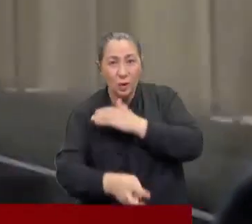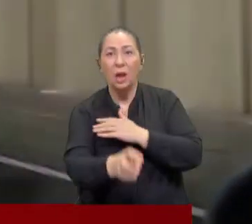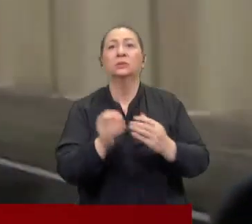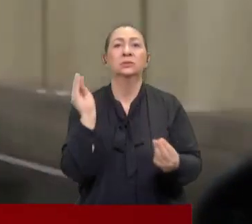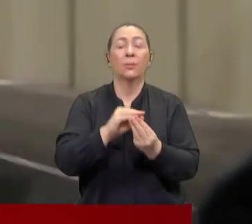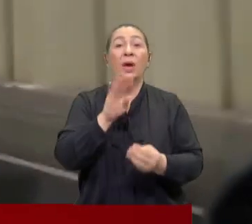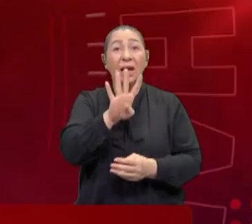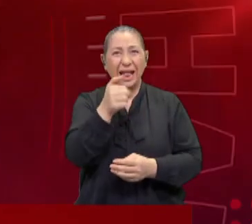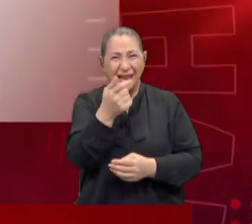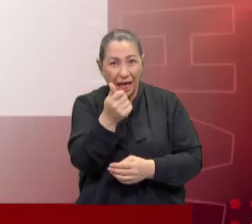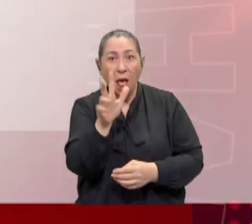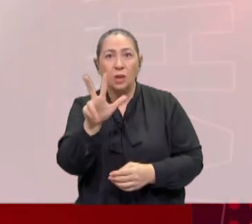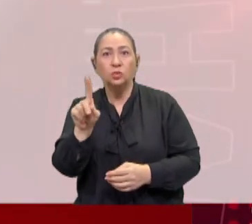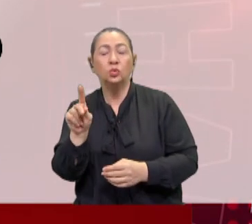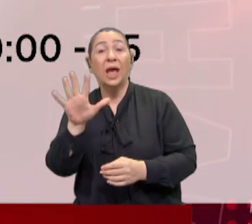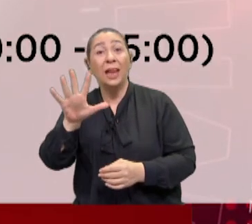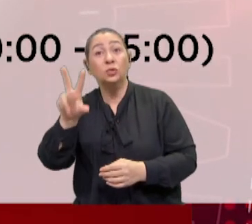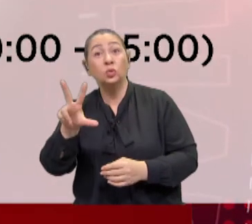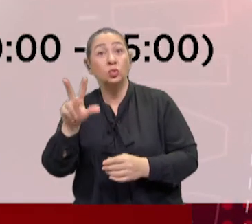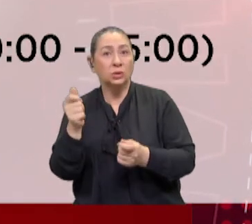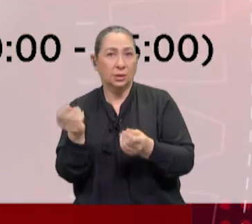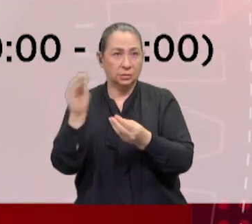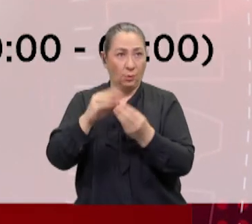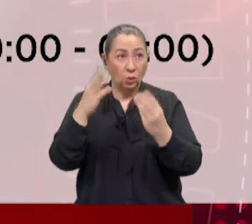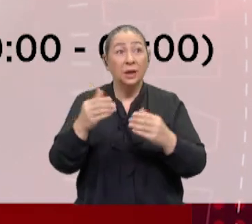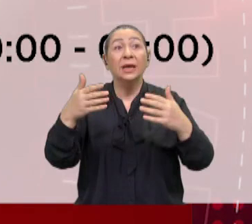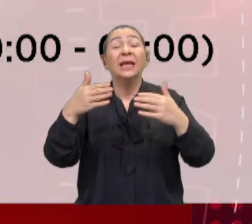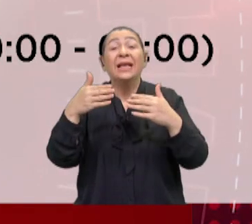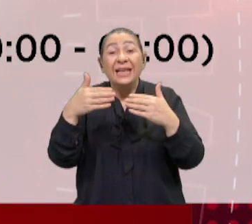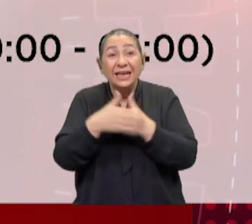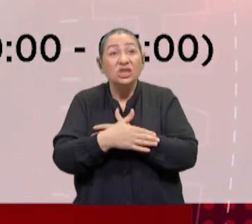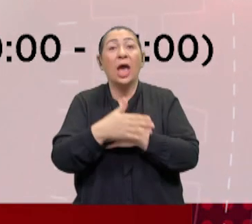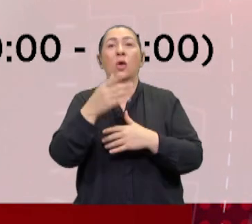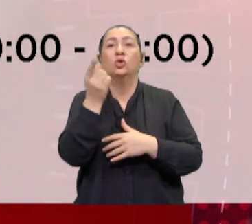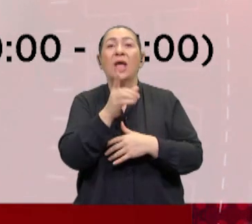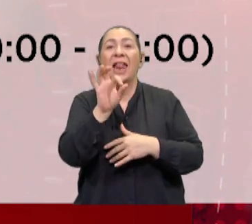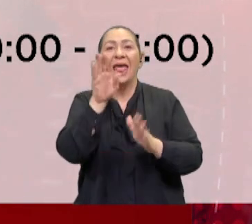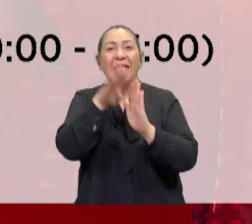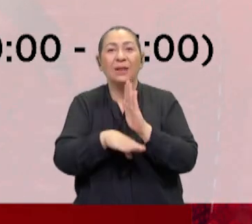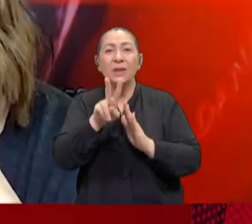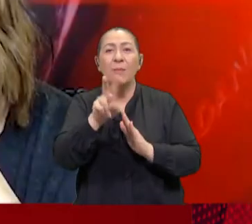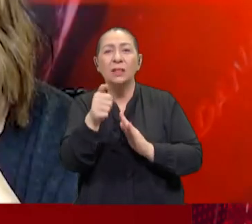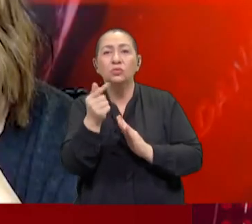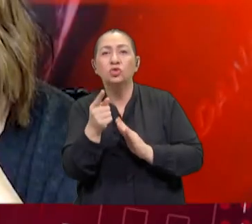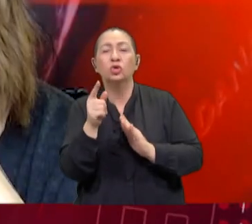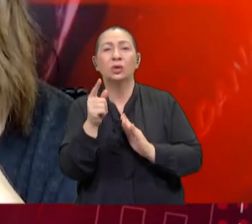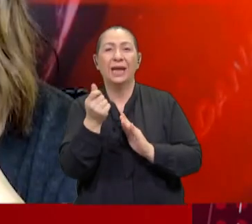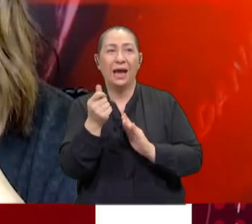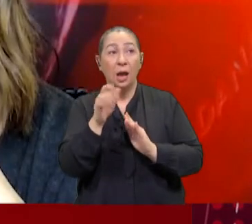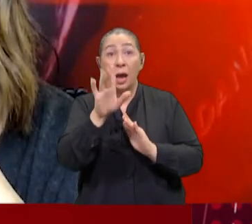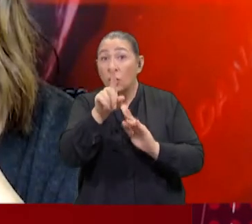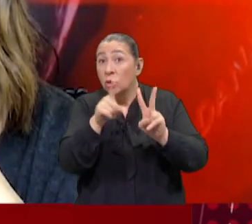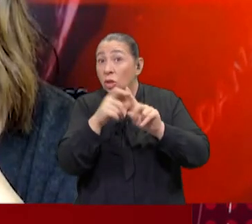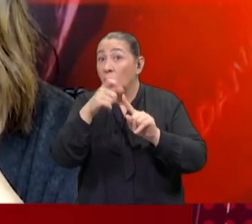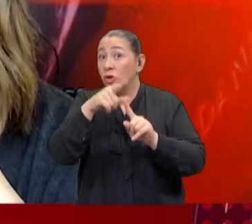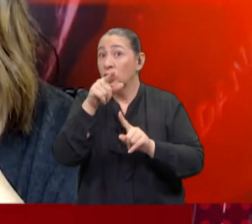liradan 53 liraya yükseldi geçiş ücreti. Gece ise %50 indirimli olacak. 26,5 lira. Burada not düşelim. Bunun